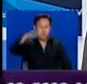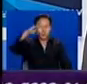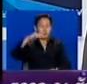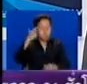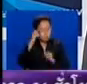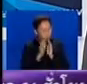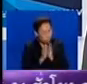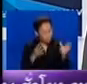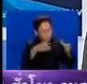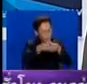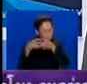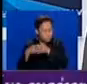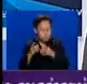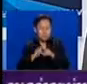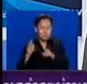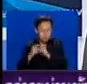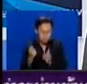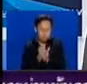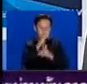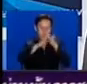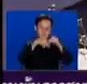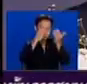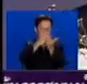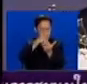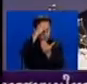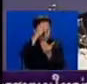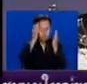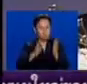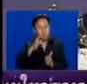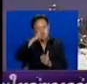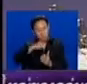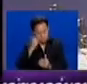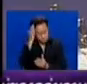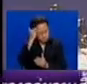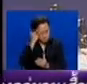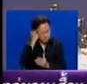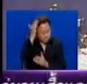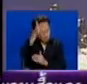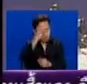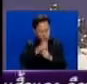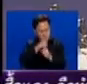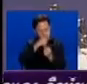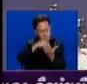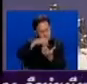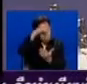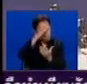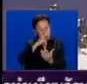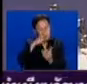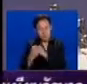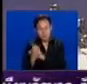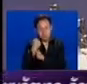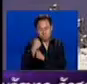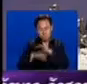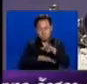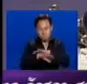าอนาคตนั้นจะมีรากฐานที่แข็งแรงค่ะนายอภิสิทธิ์เวชชาชีวะนายกรัฐมนตรีเป็นประธานเปิดการประชุมสัมม